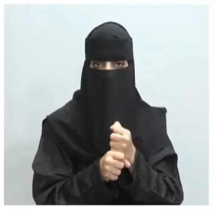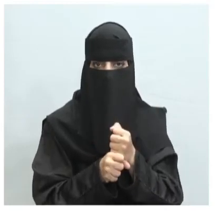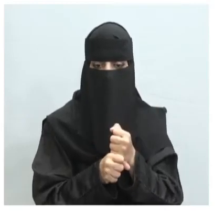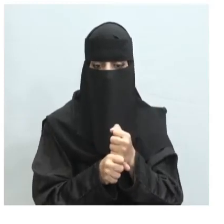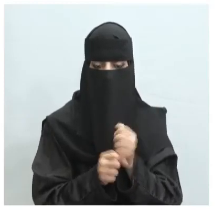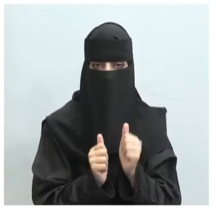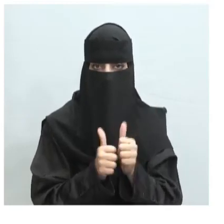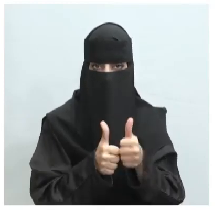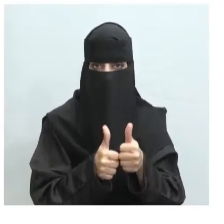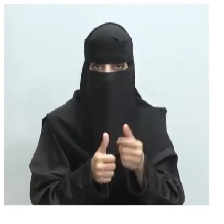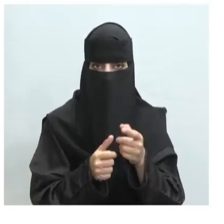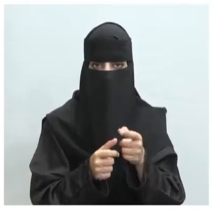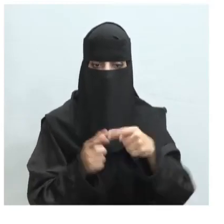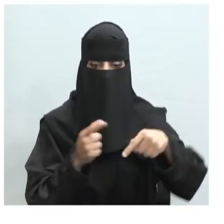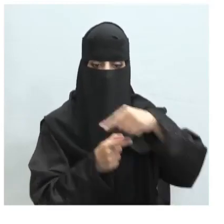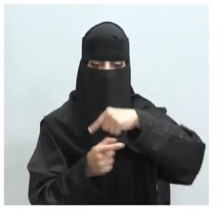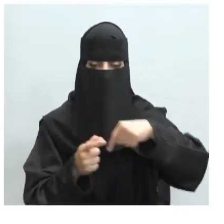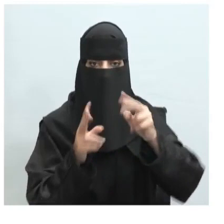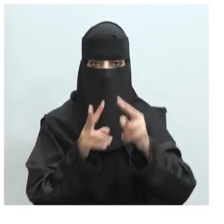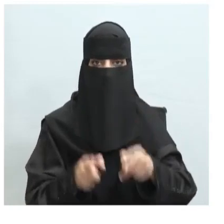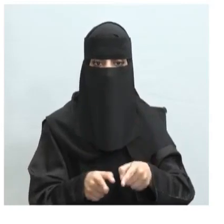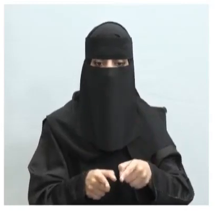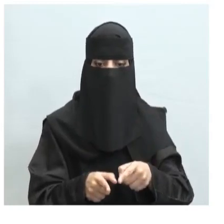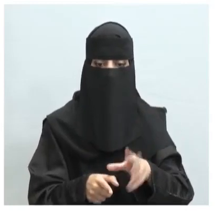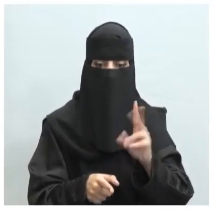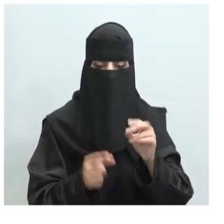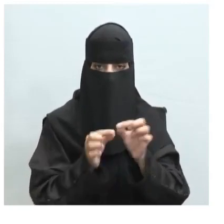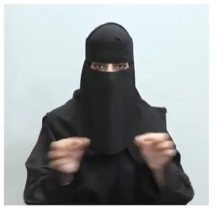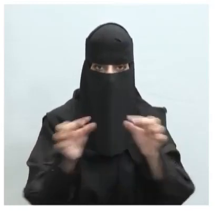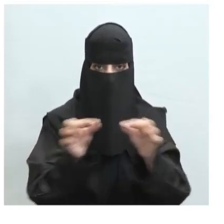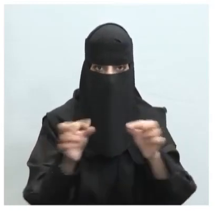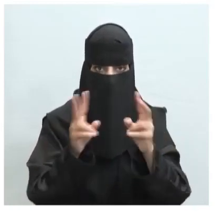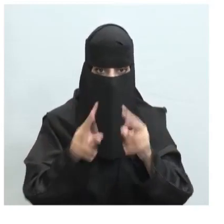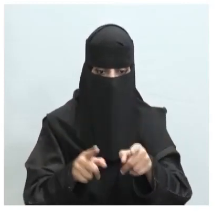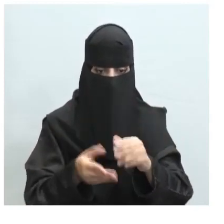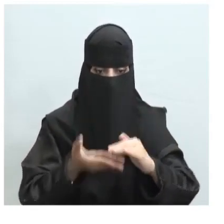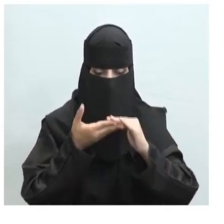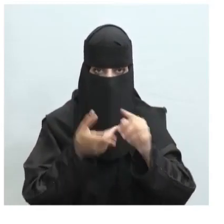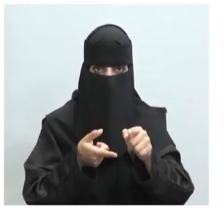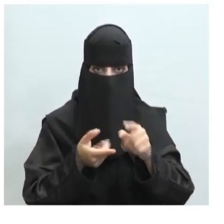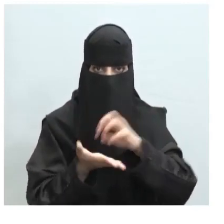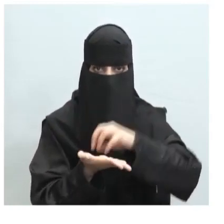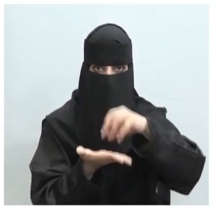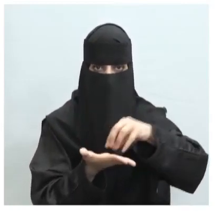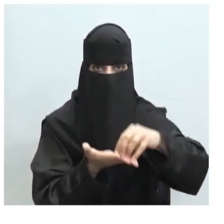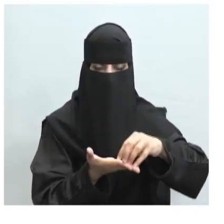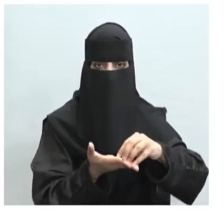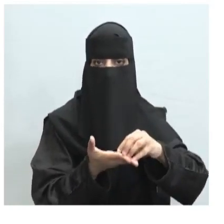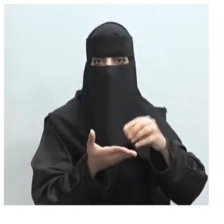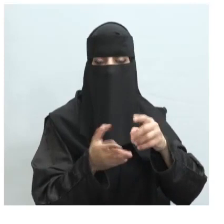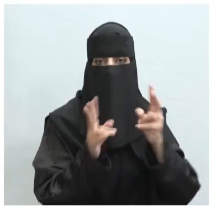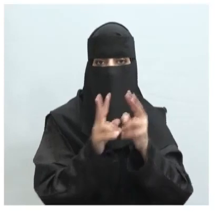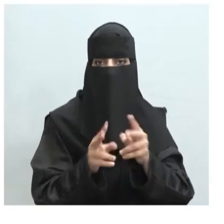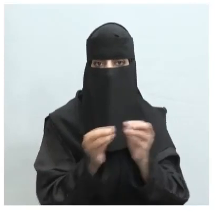بالمقاومه في الدوائر الكهربائيه اما اسلاك التوصيل فهي التي تساعد في نقل الشحنات